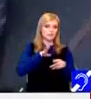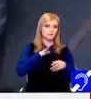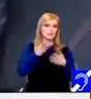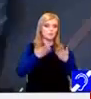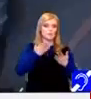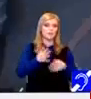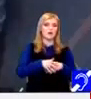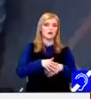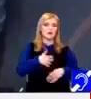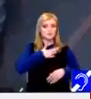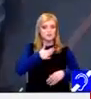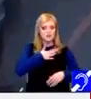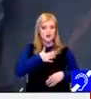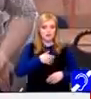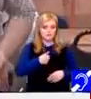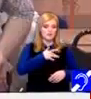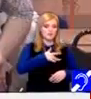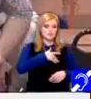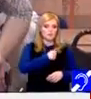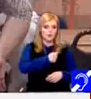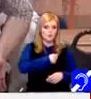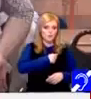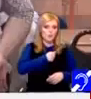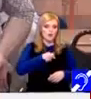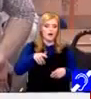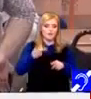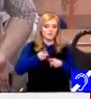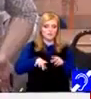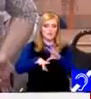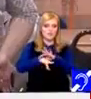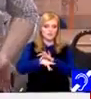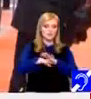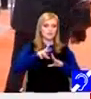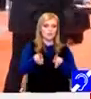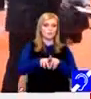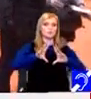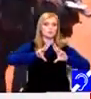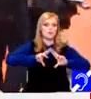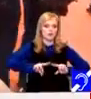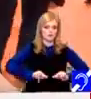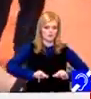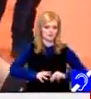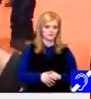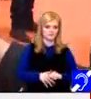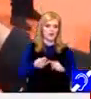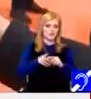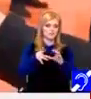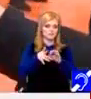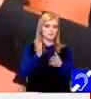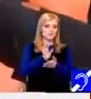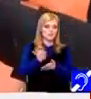schimbările de temperatură, respirația și fac comparații între ritmul diurn și cel nocturn. The ring is made out of